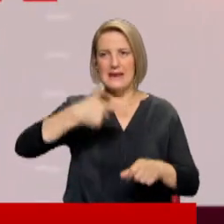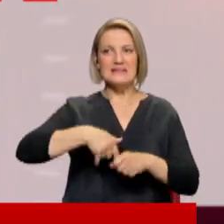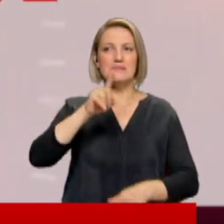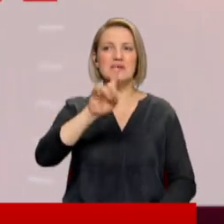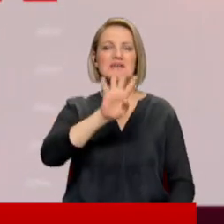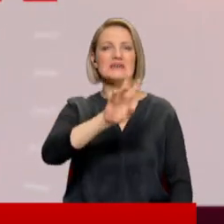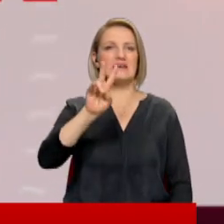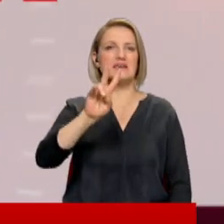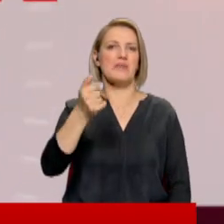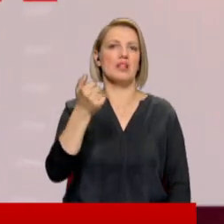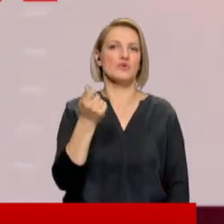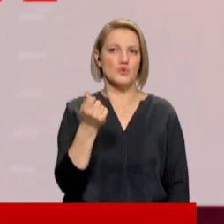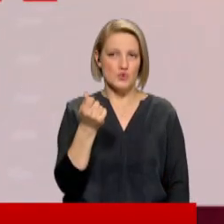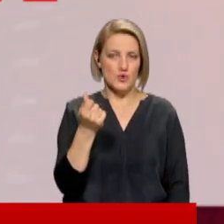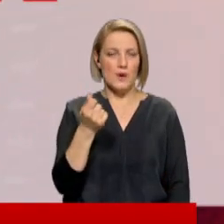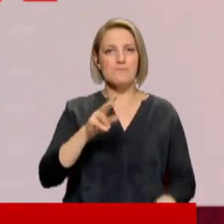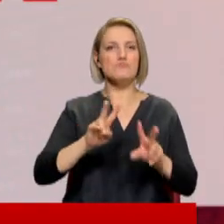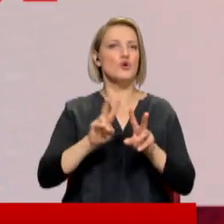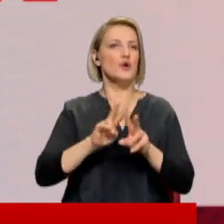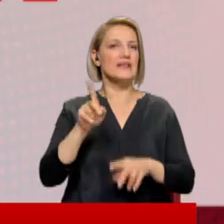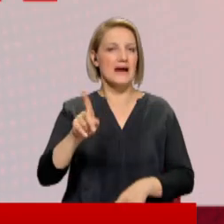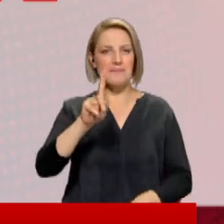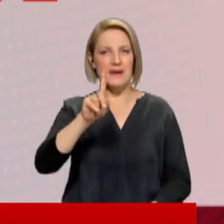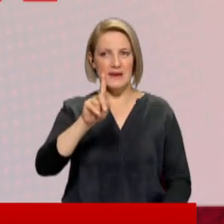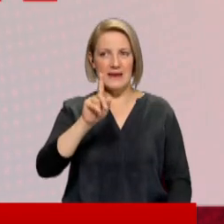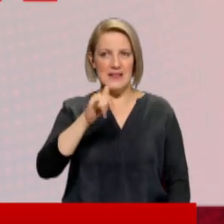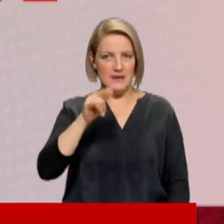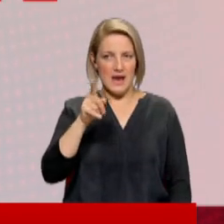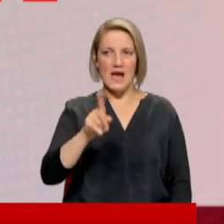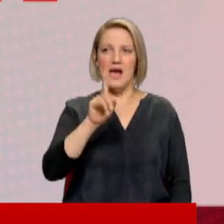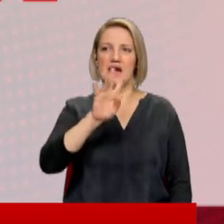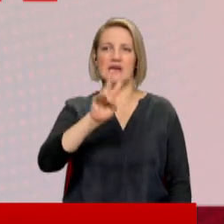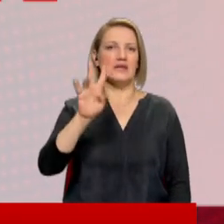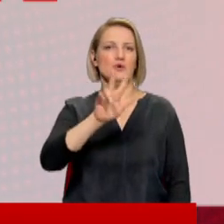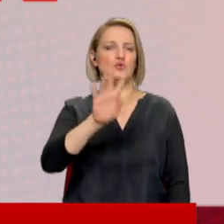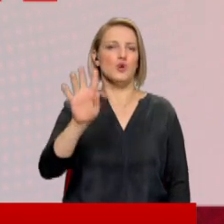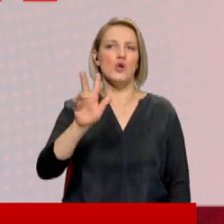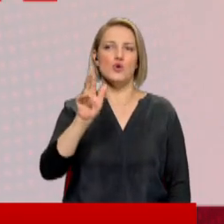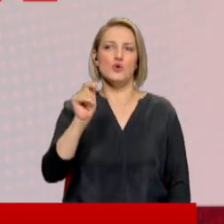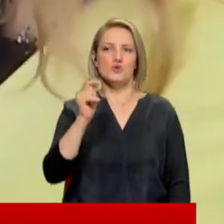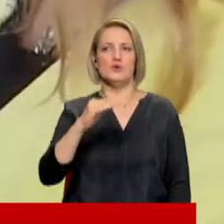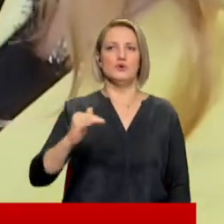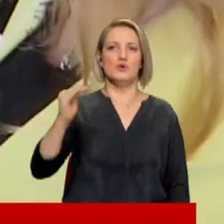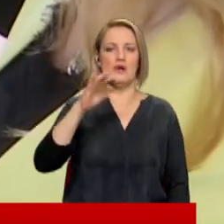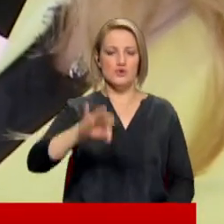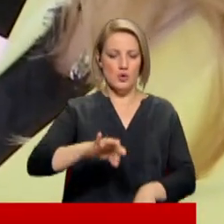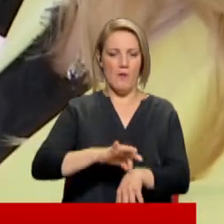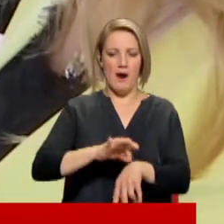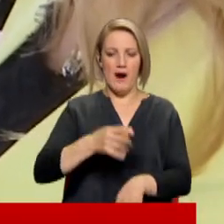litresi 42 lira 26 kuruşa, motorinin litresi ise 42 lira 34 kuruşa yükseldi. Şu